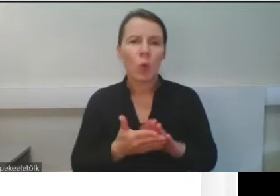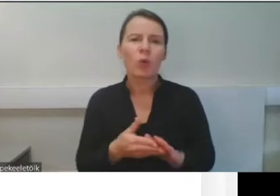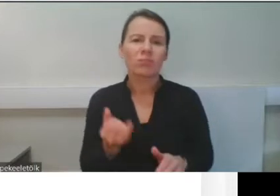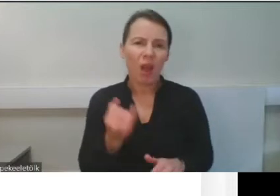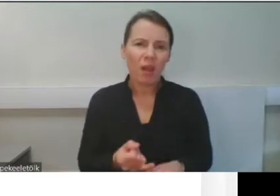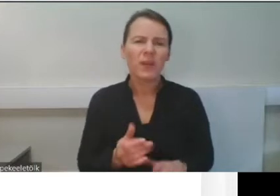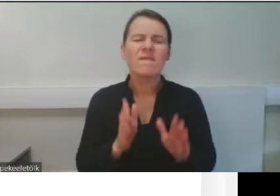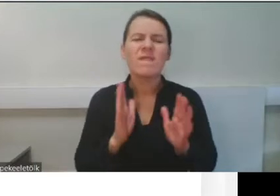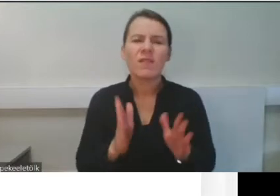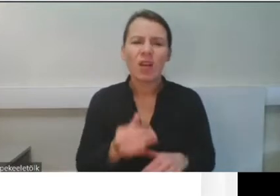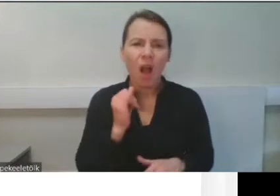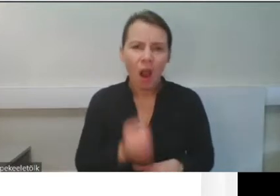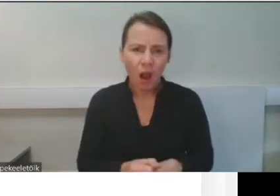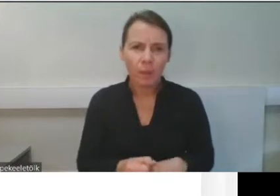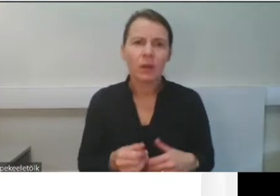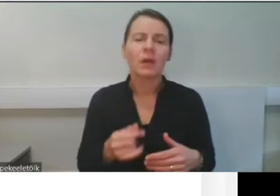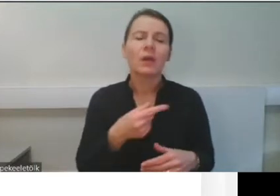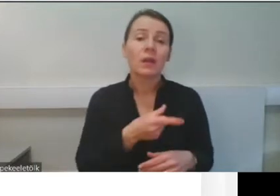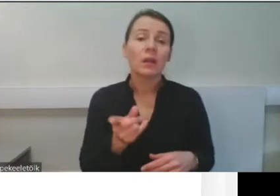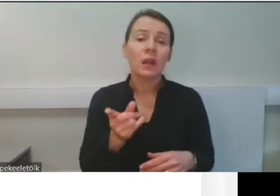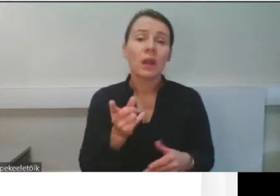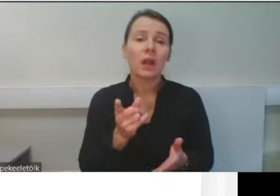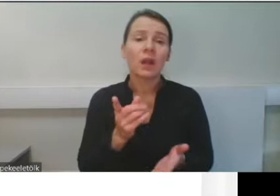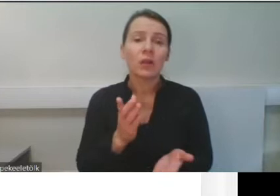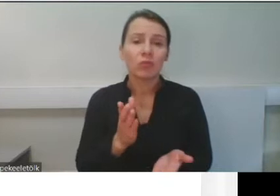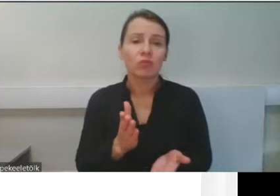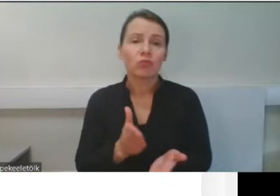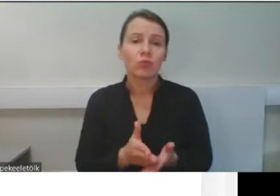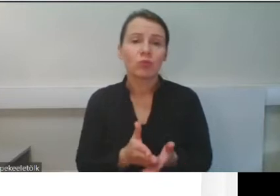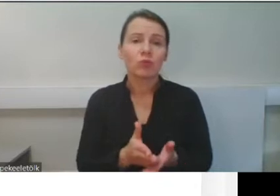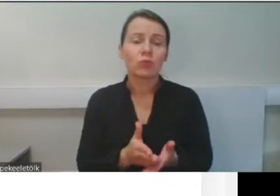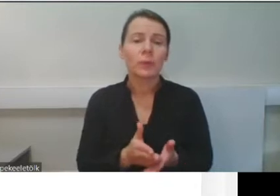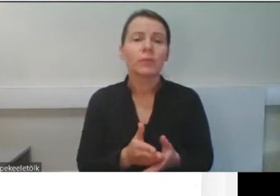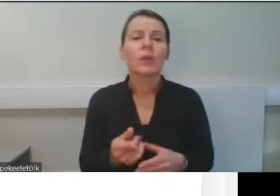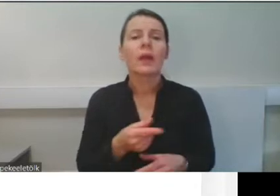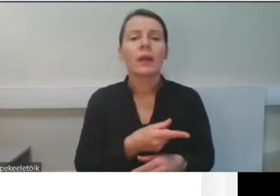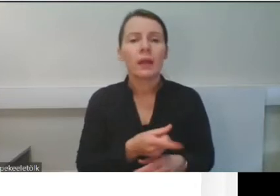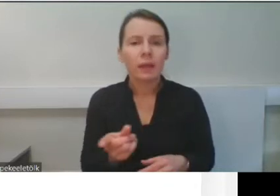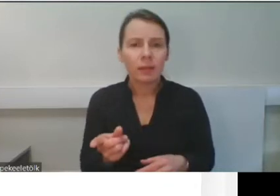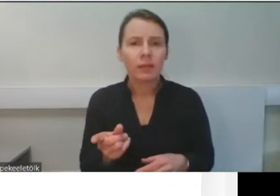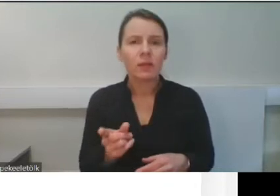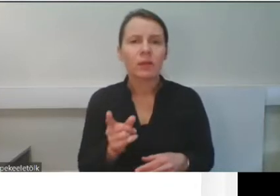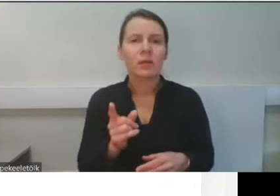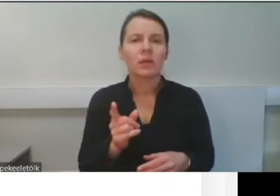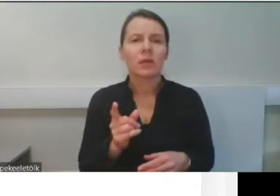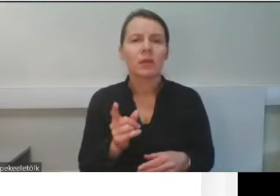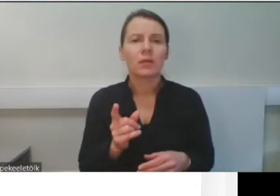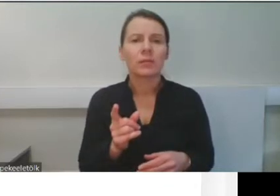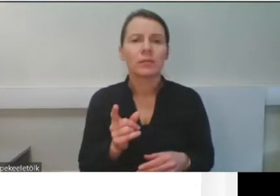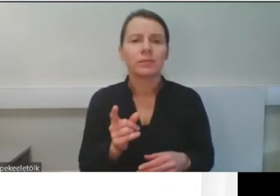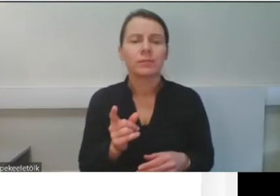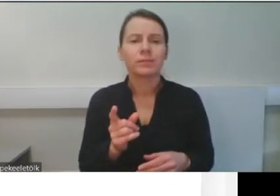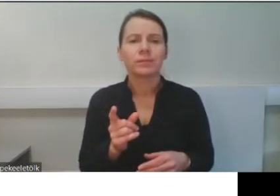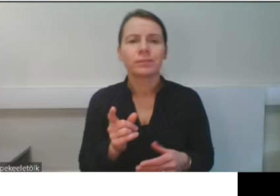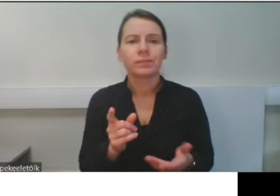terviseseisund on halvem või kas tegelikult ka arstiabi kättesaadavus on siis olemas või mitte .